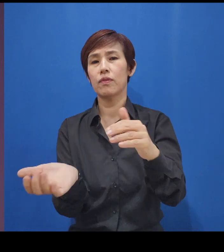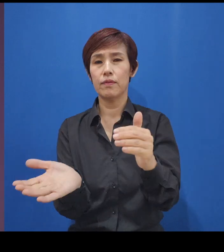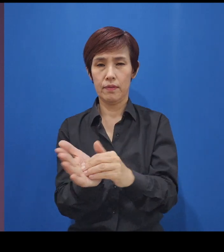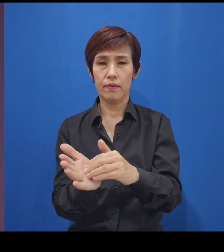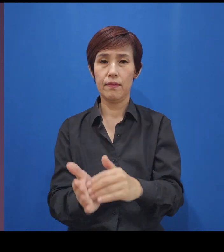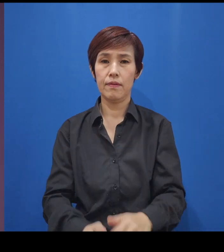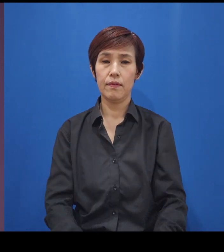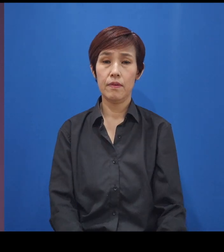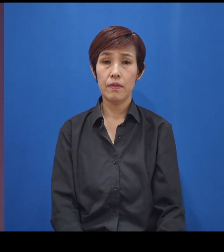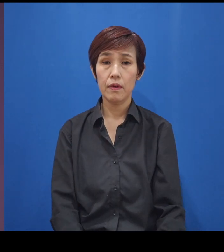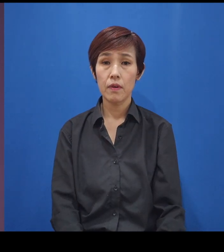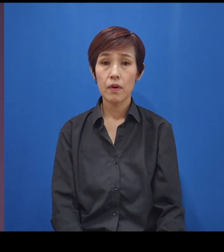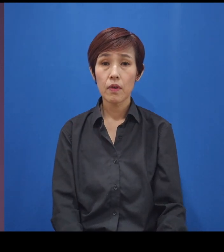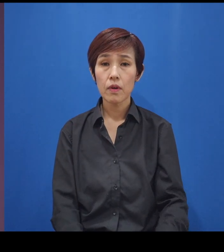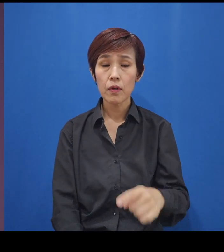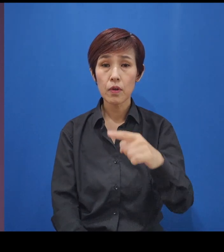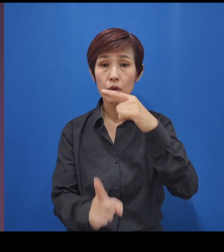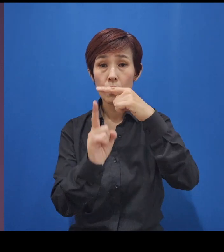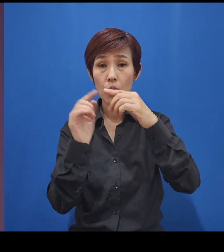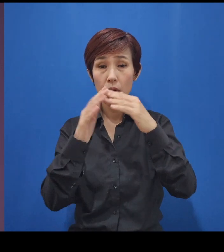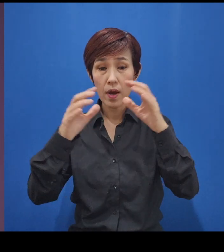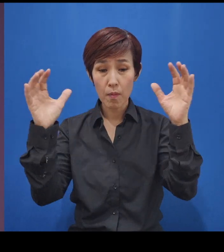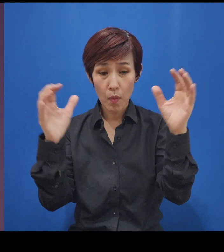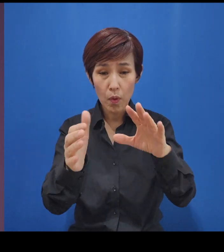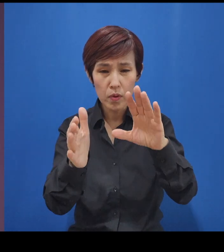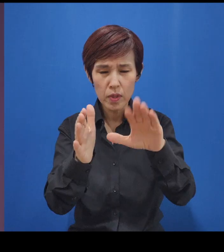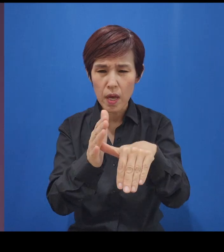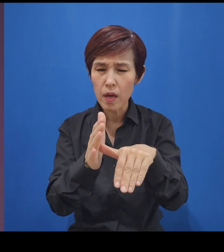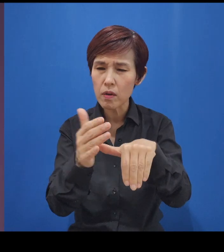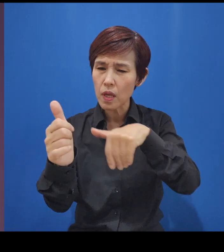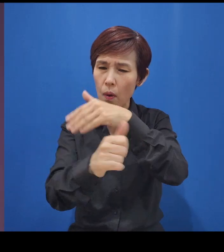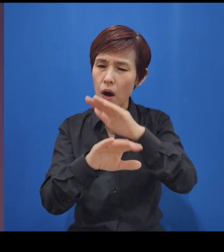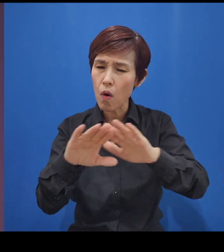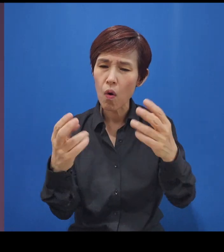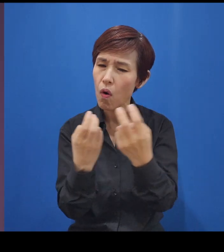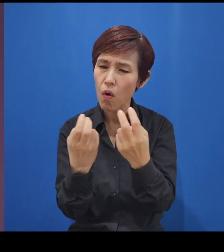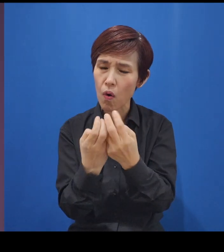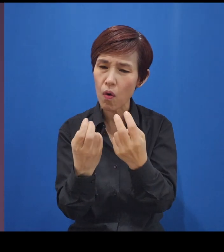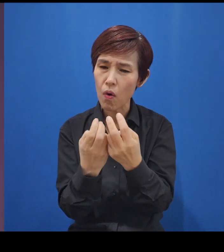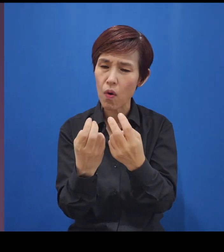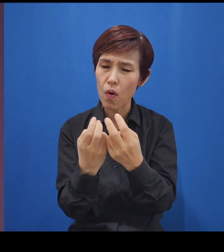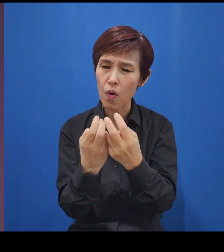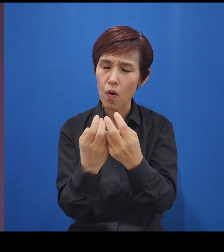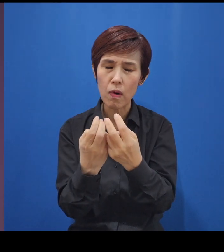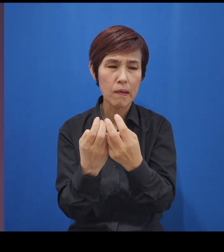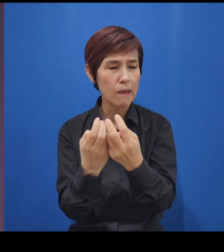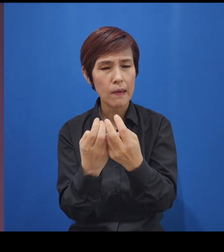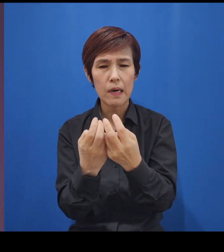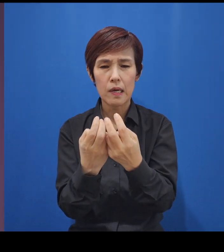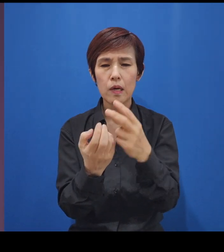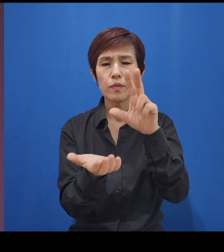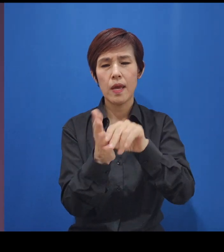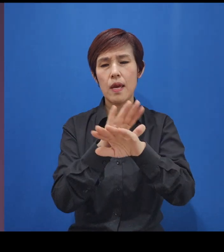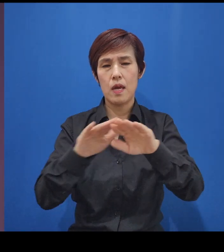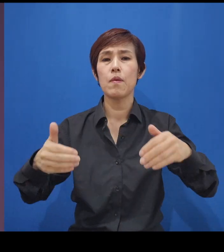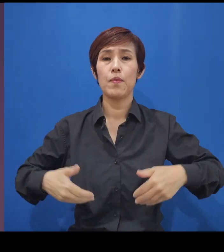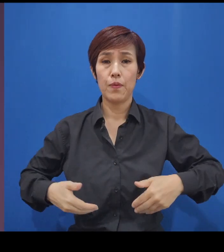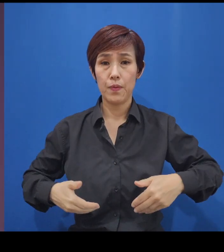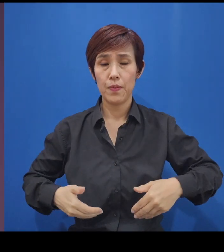처음 모였을 때 어떻게 하든 해석해야만 했습니다. 그리고 이 문제를 갈무리를 해야만